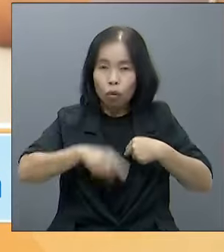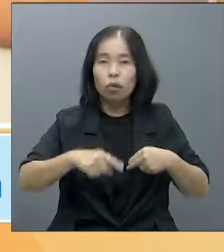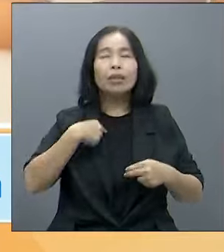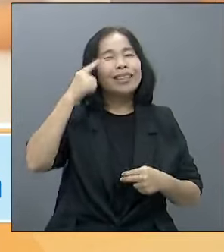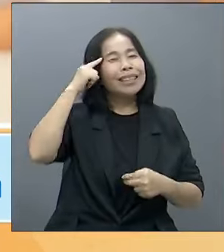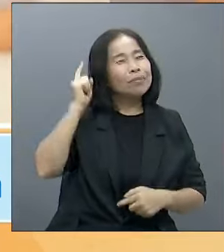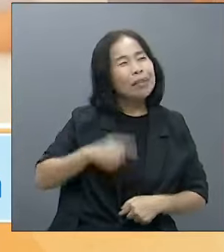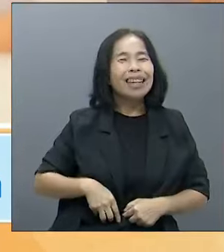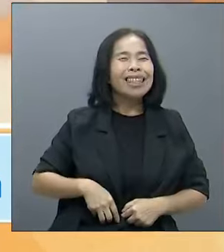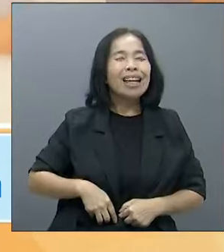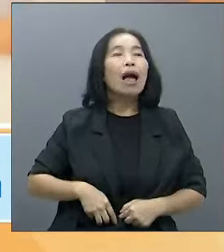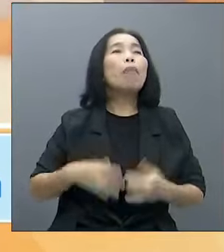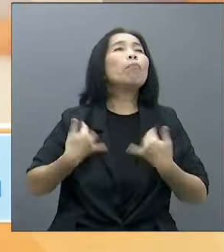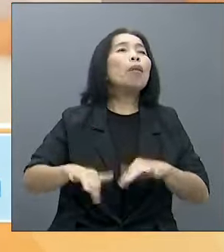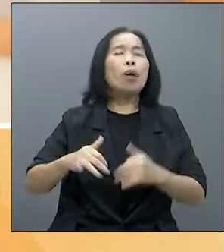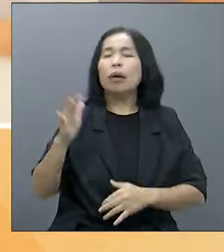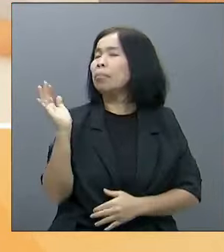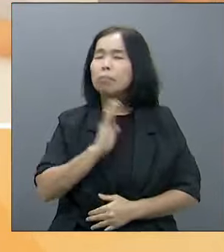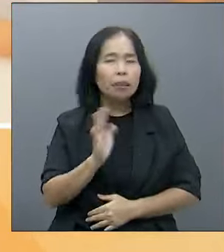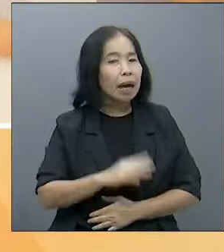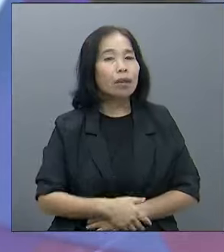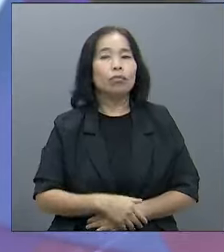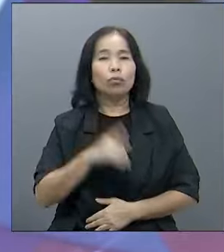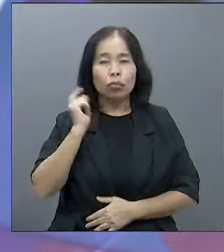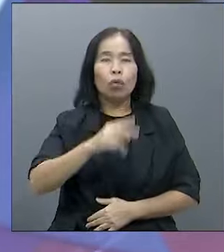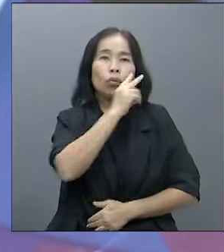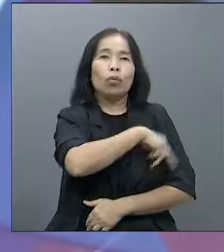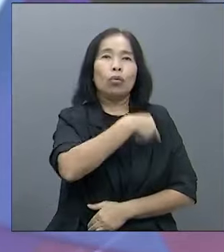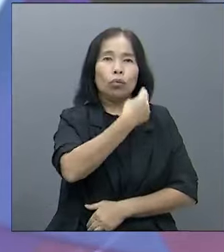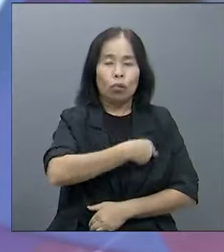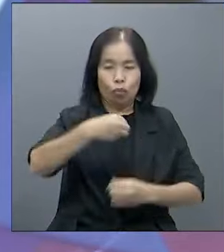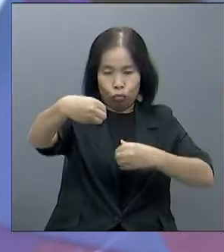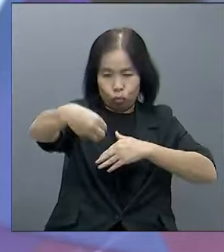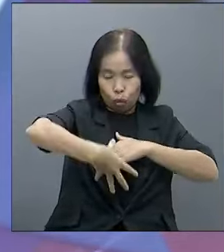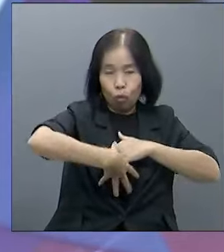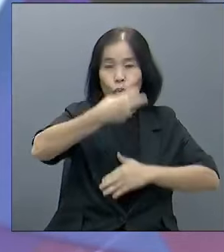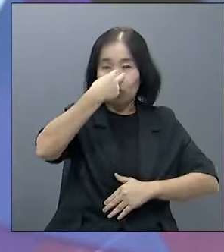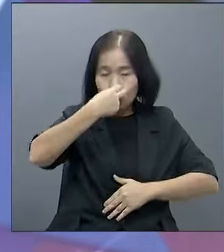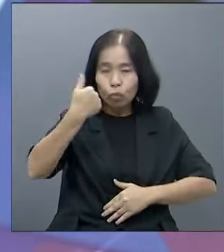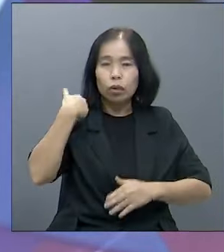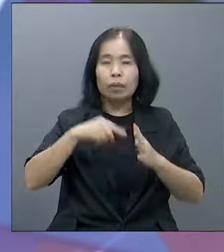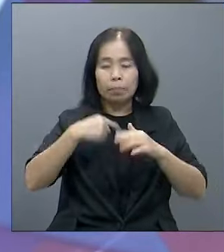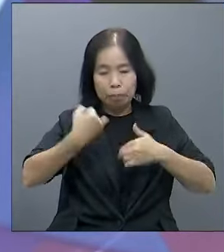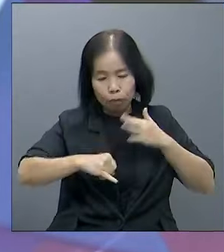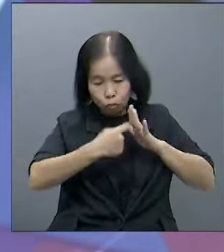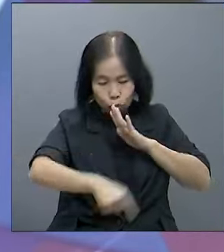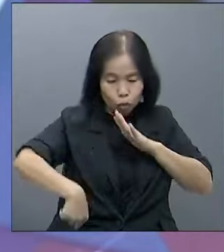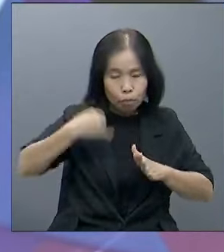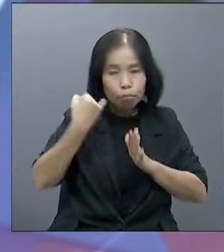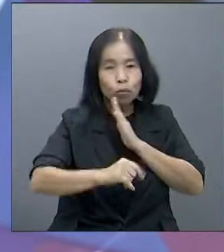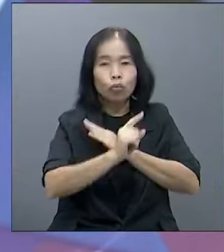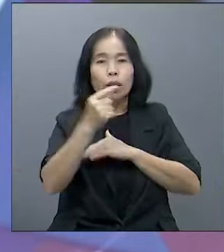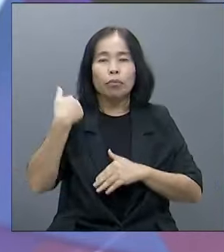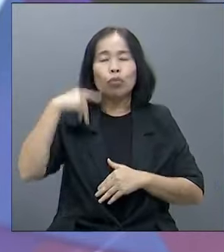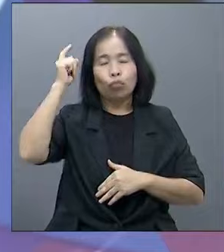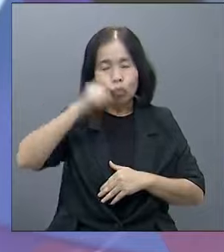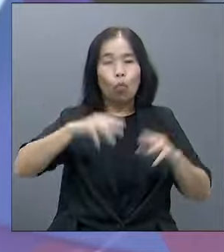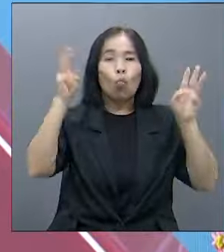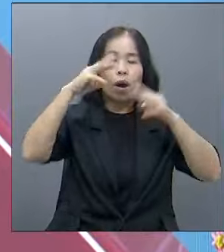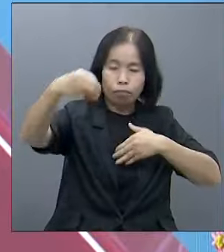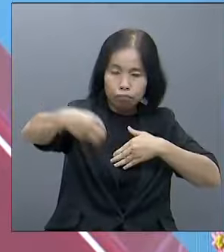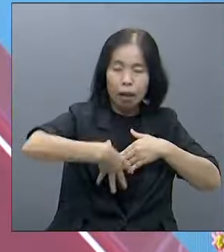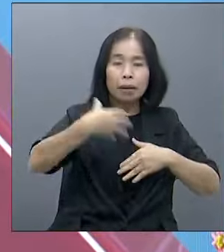าใจ นะคะหรือถ้าเกิดมีโอกาสแบบไปตรวจส่องกล้องก็จะได้เห็นเรื่องความผิดปกติได้แบบชัดเจนมากยิ่งขึ้น นะมันก็เป็นเรื่อง